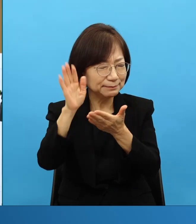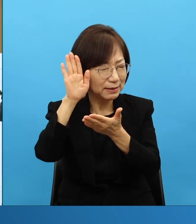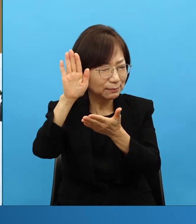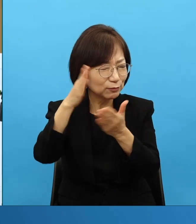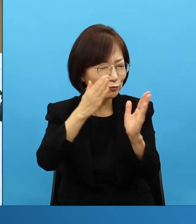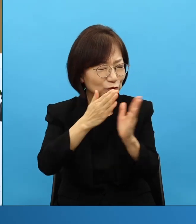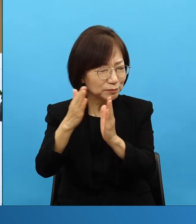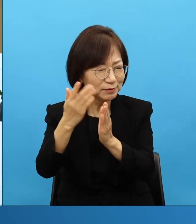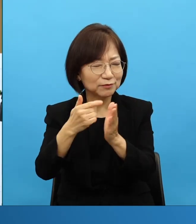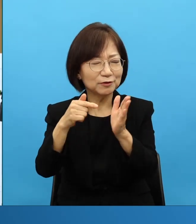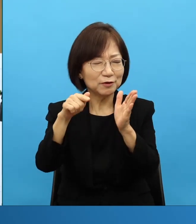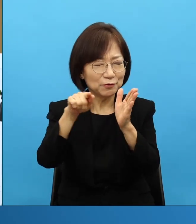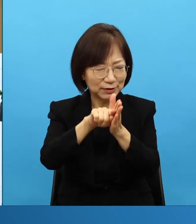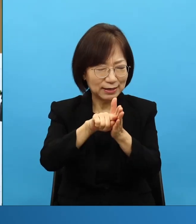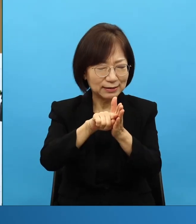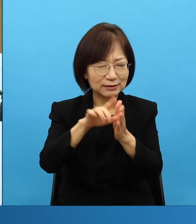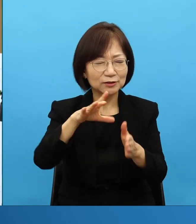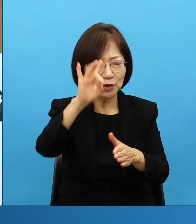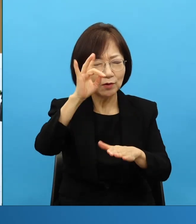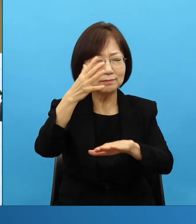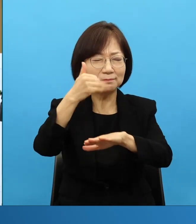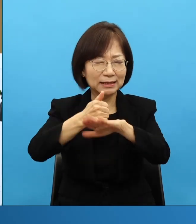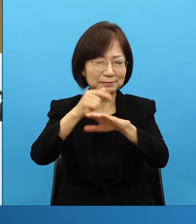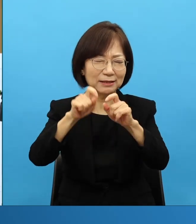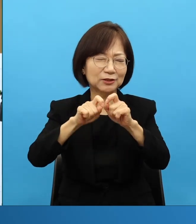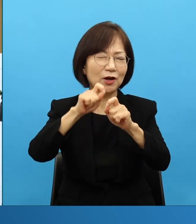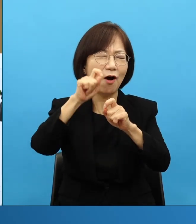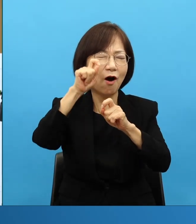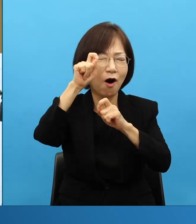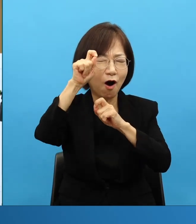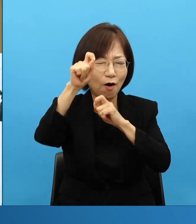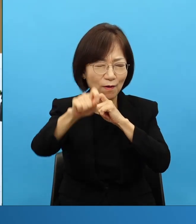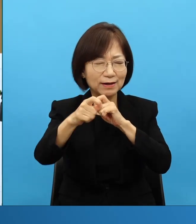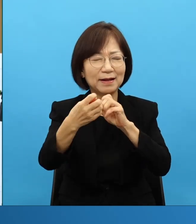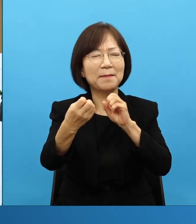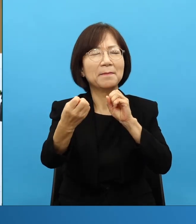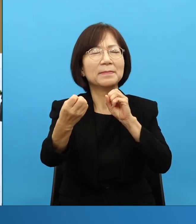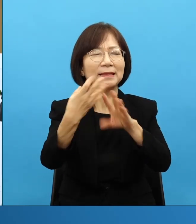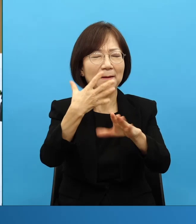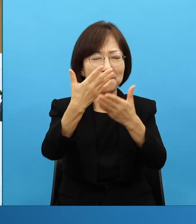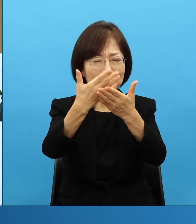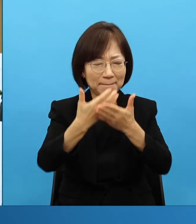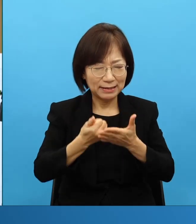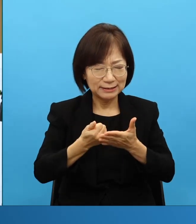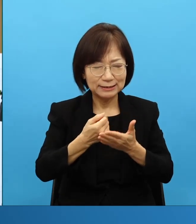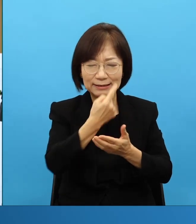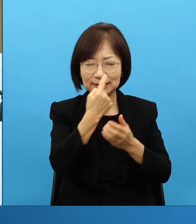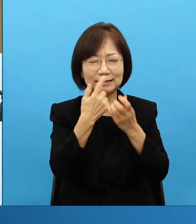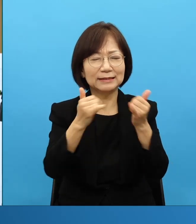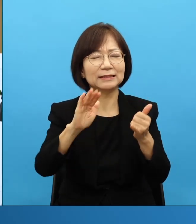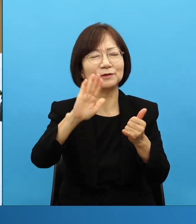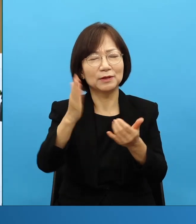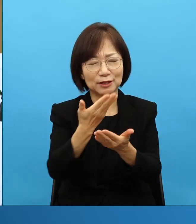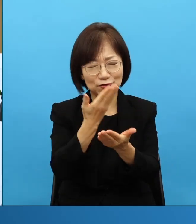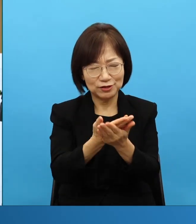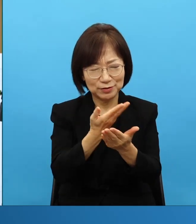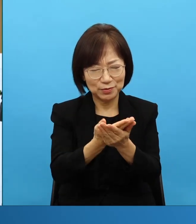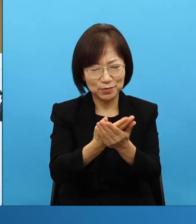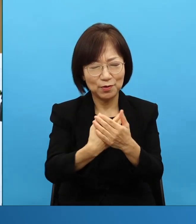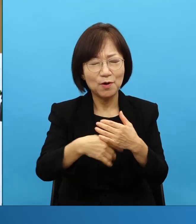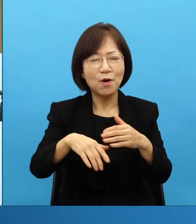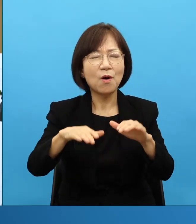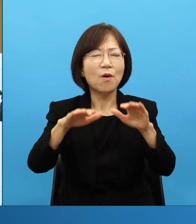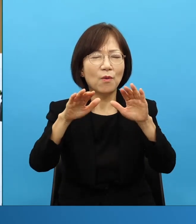응답을 받을 증인들이기에 지금 하나님께 예배드리는 이 시간에 보좌의 능력으로 드립혀